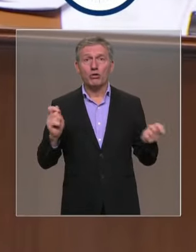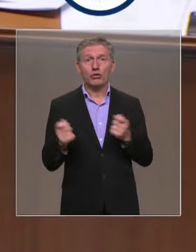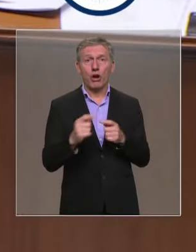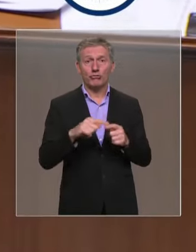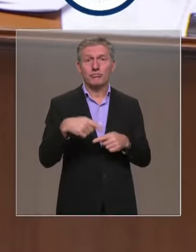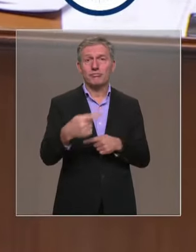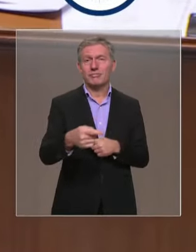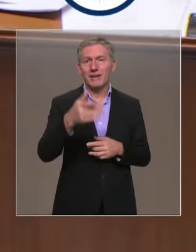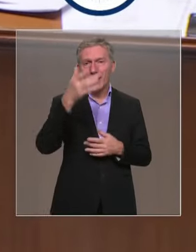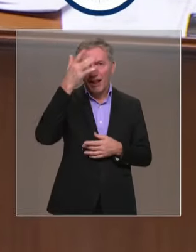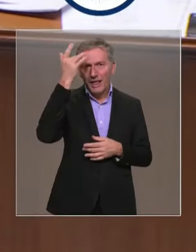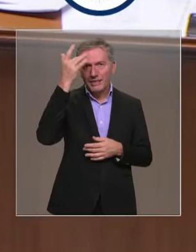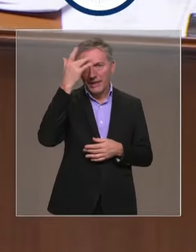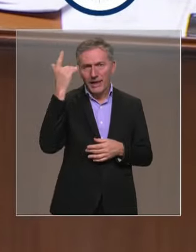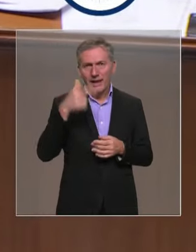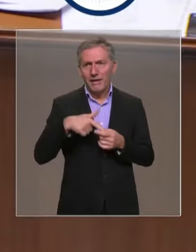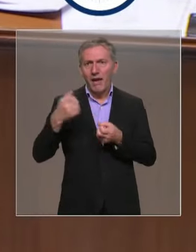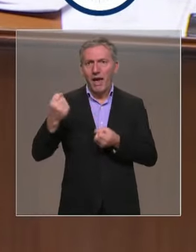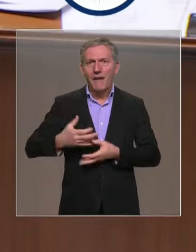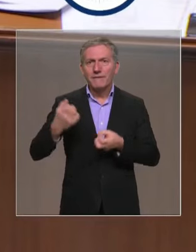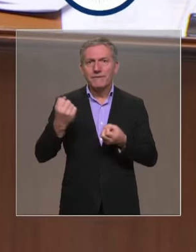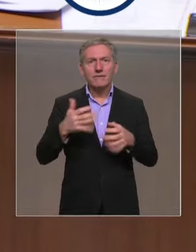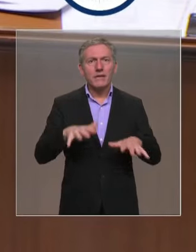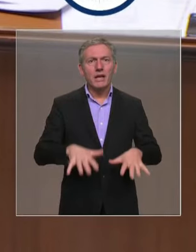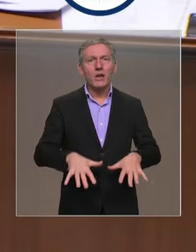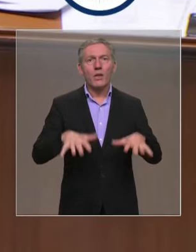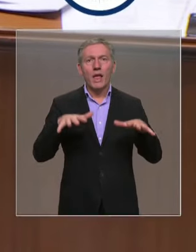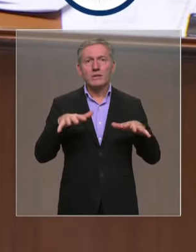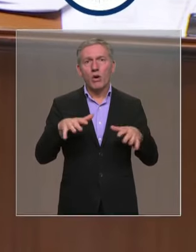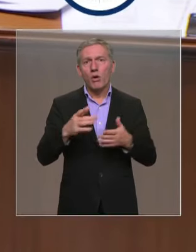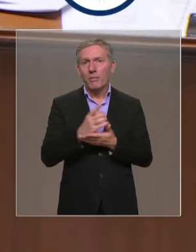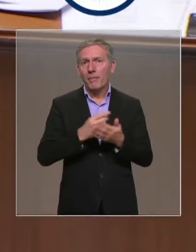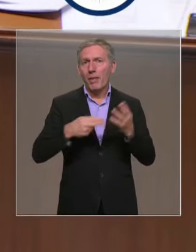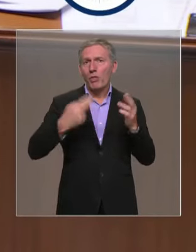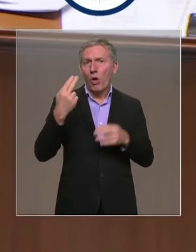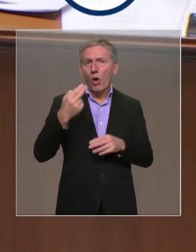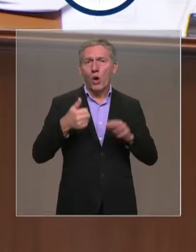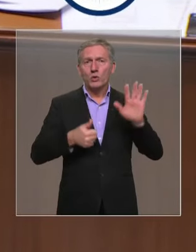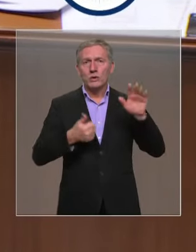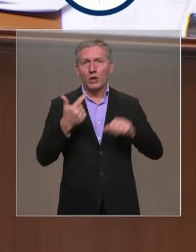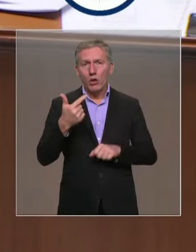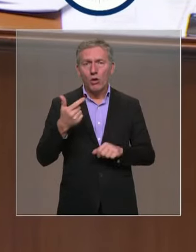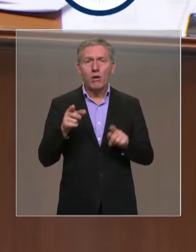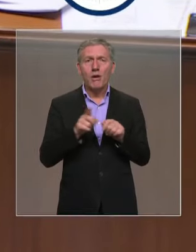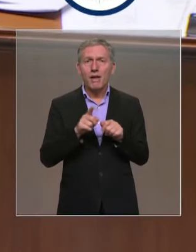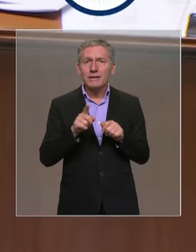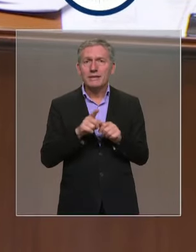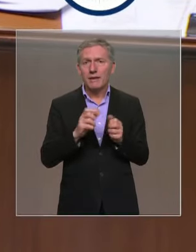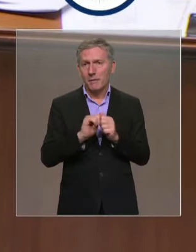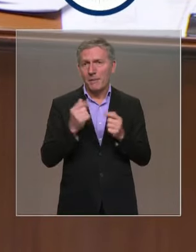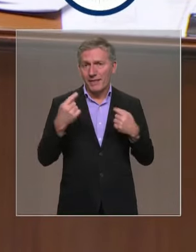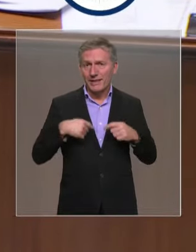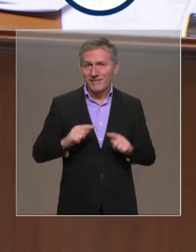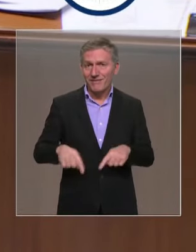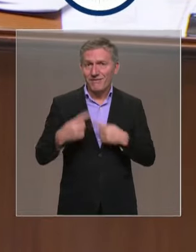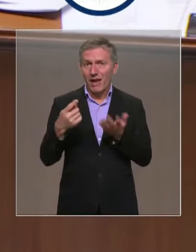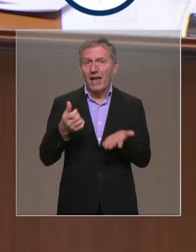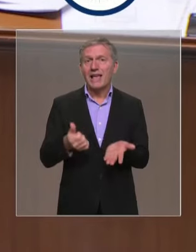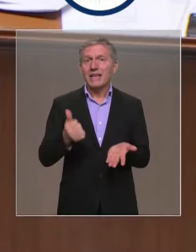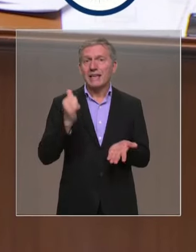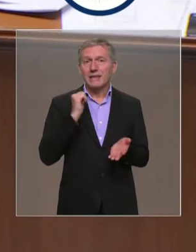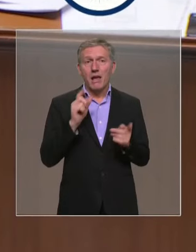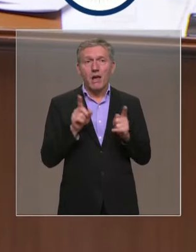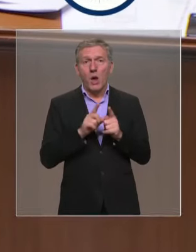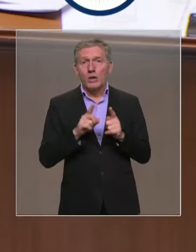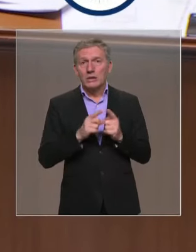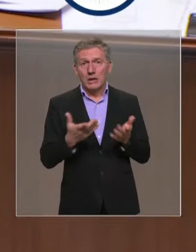l'été, depuis les épisodes d'inondations qu'on a vécu dans le Pas-de-Calais, où nous étions à nouveau hier avec le Premier ministre, jusqu'à